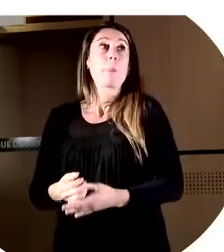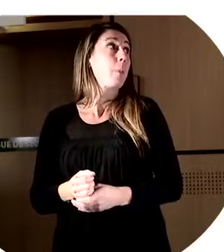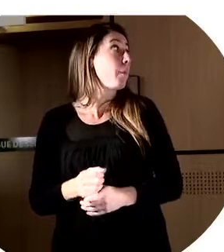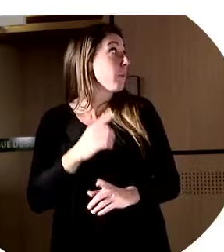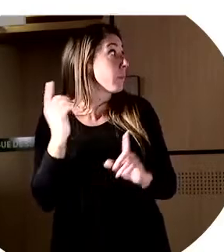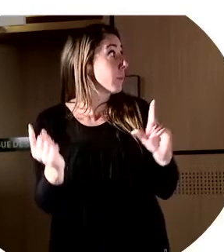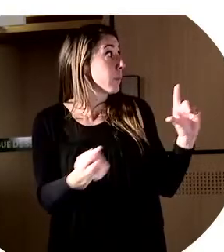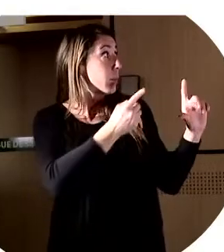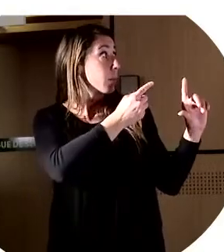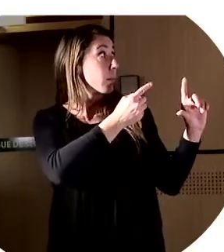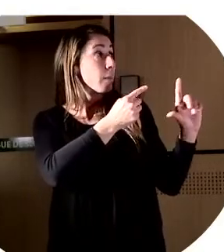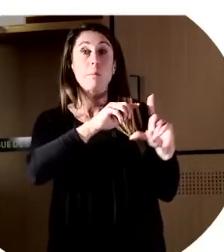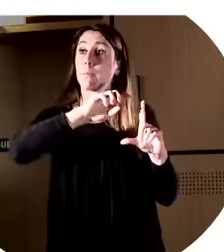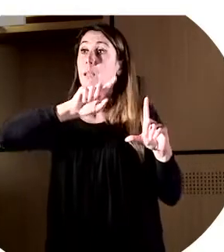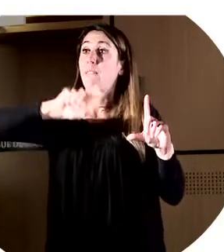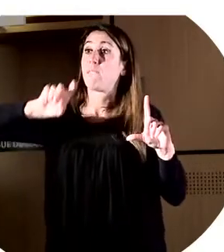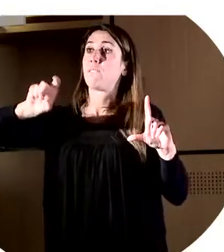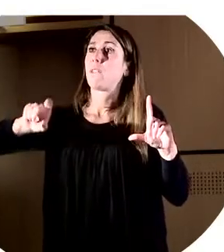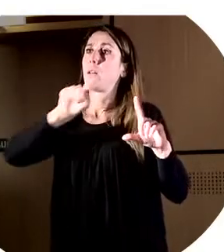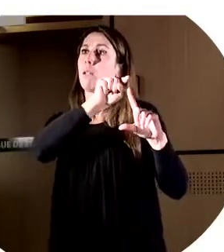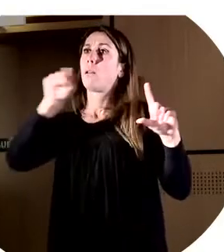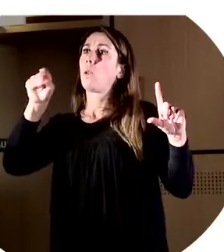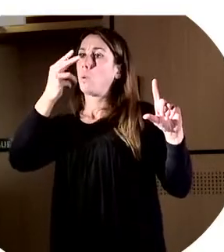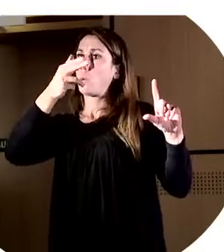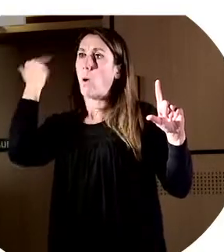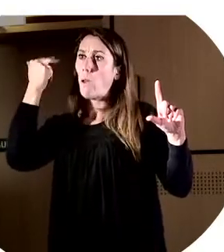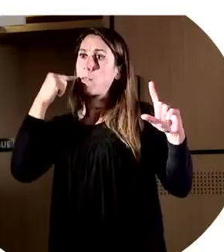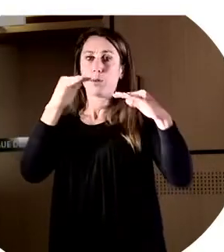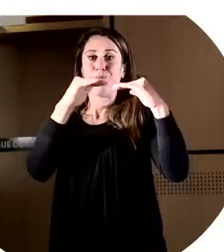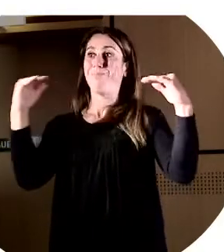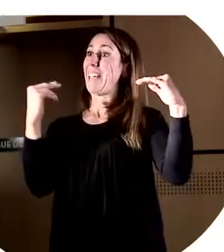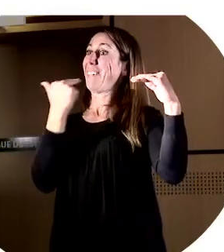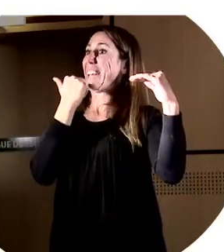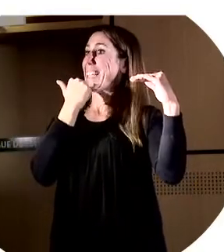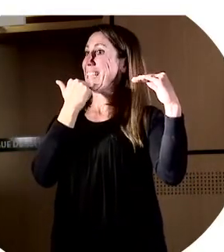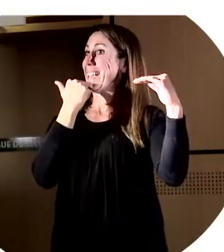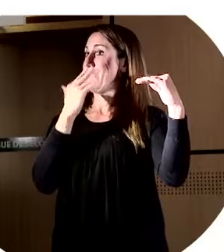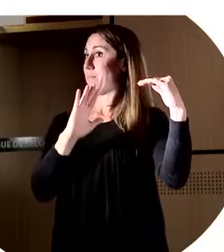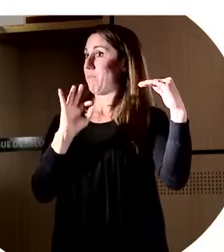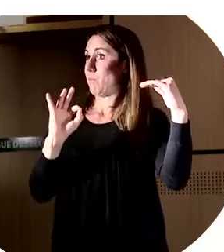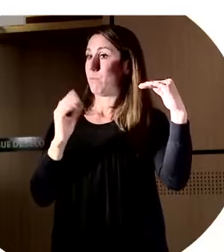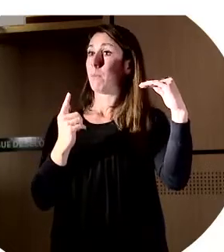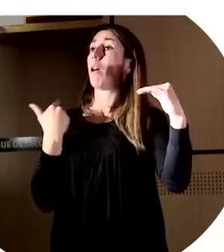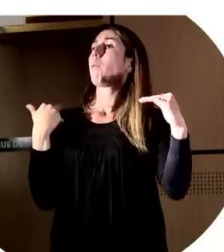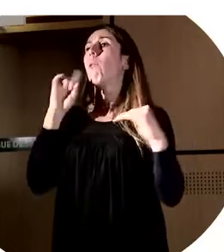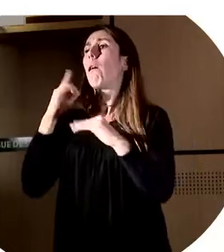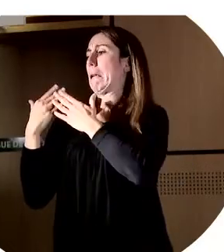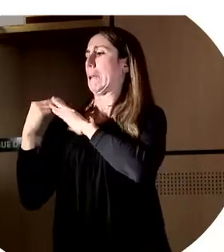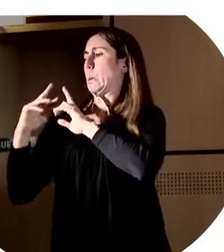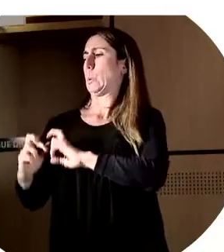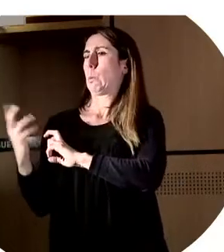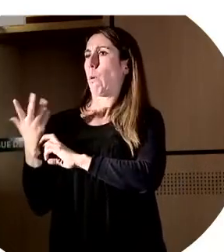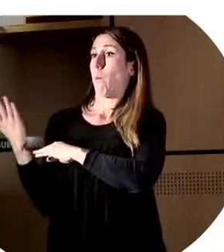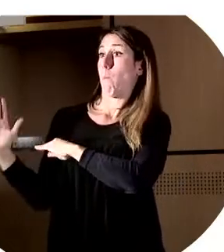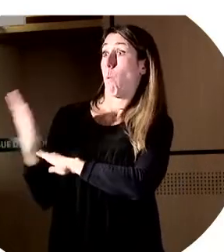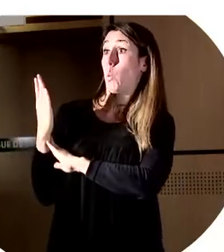sur ce graphe une droite noire que j'ai appelée seuil d'efficacité. En fait, des études montrent que les